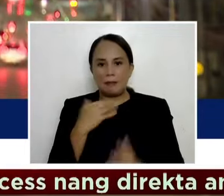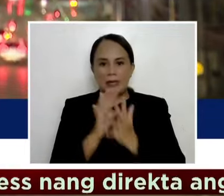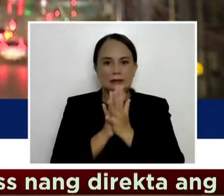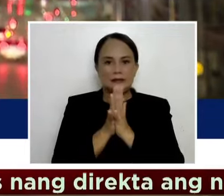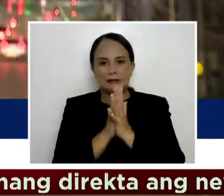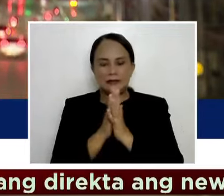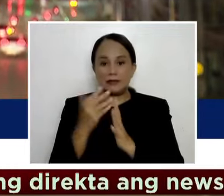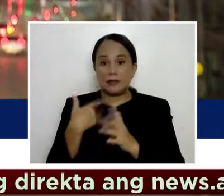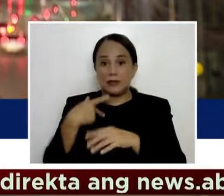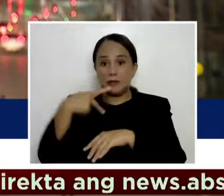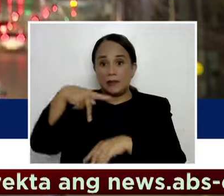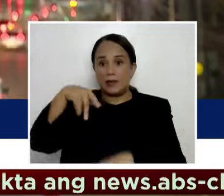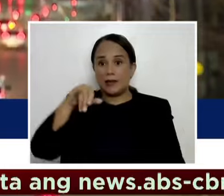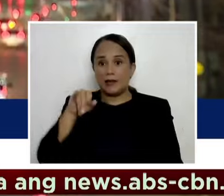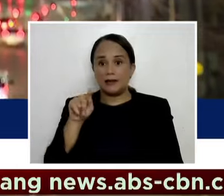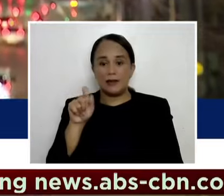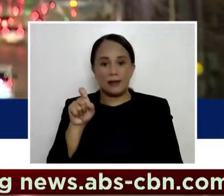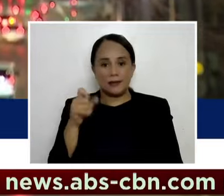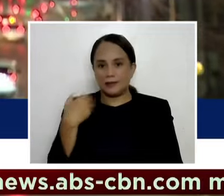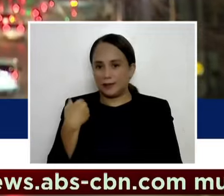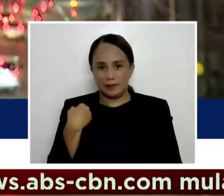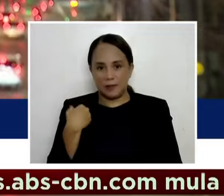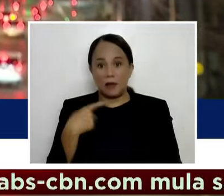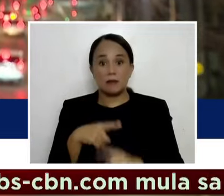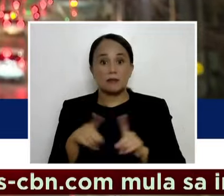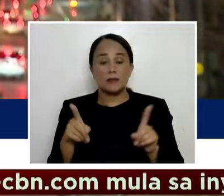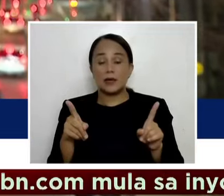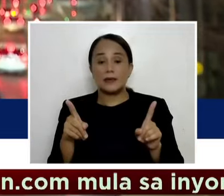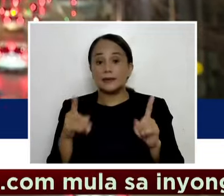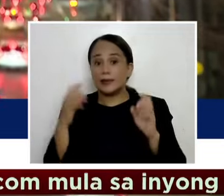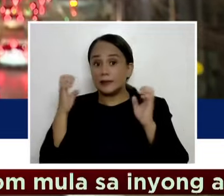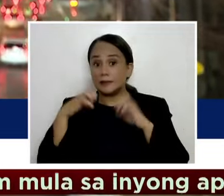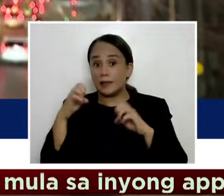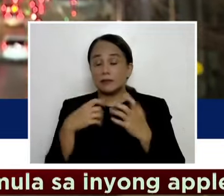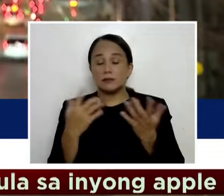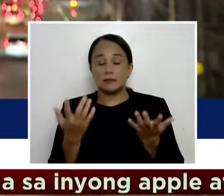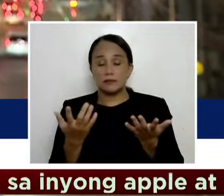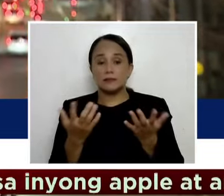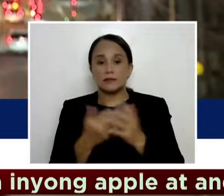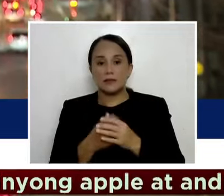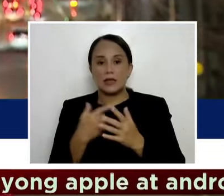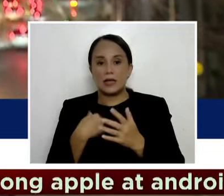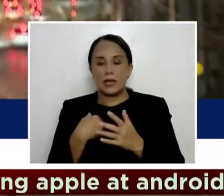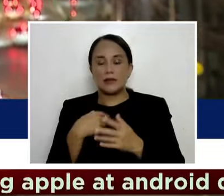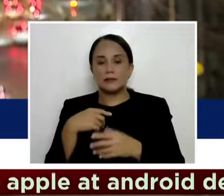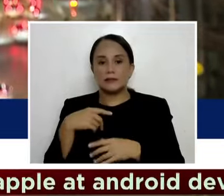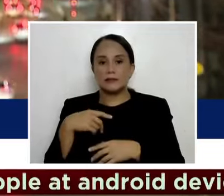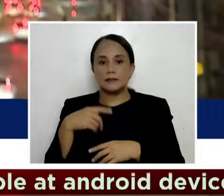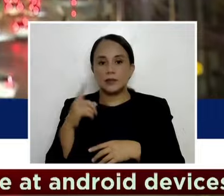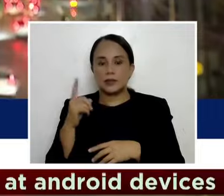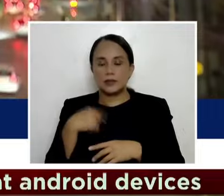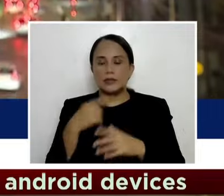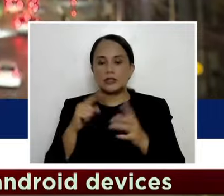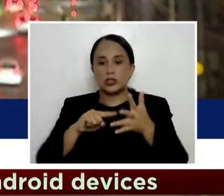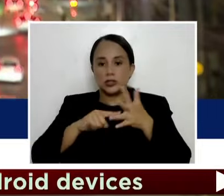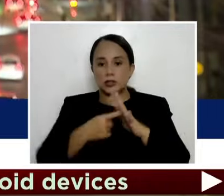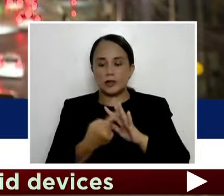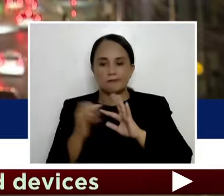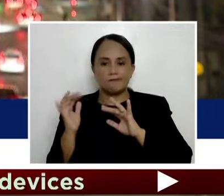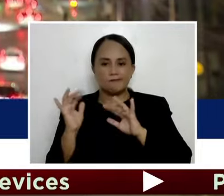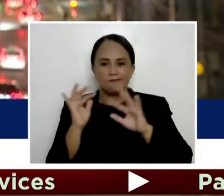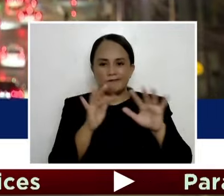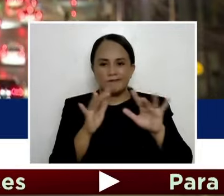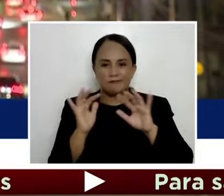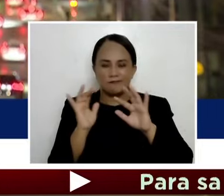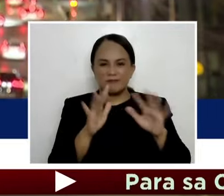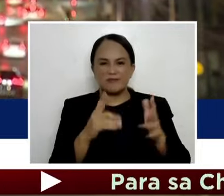Parañaque Integrated Terminal Exchange, pero inaasahan ng pamunuan ng PITX na magsisimula na yung bugso ng